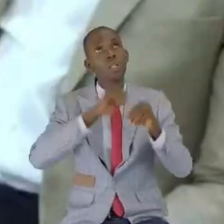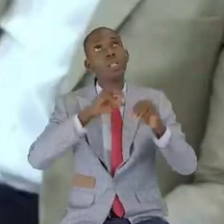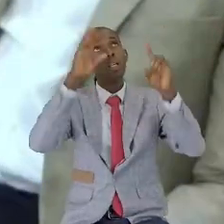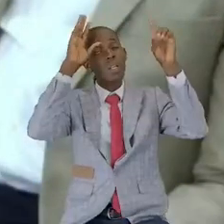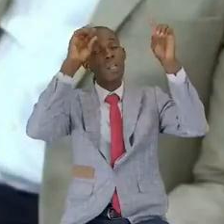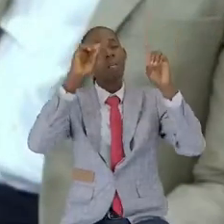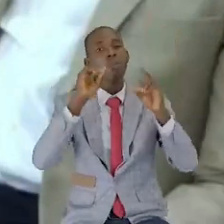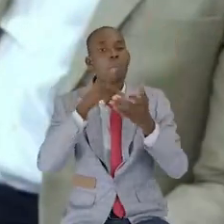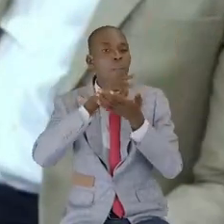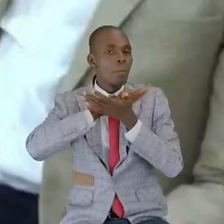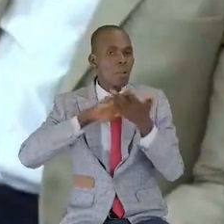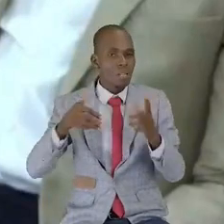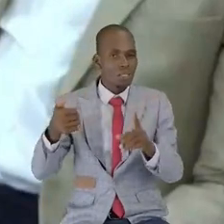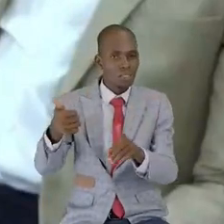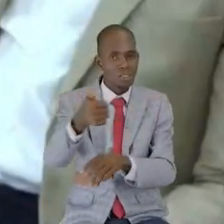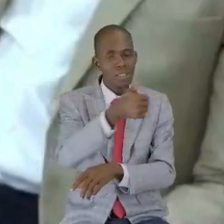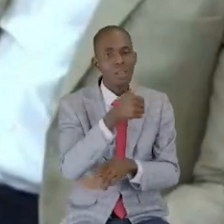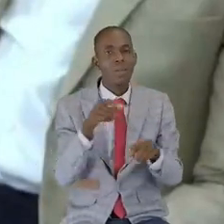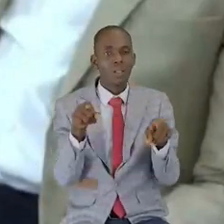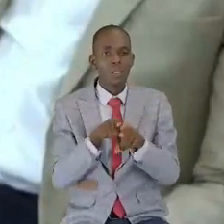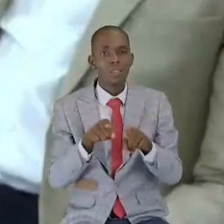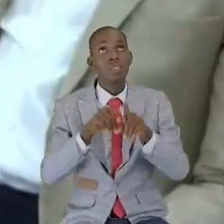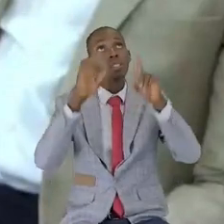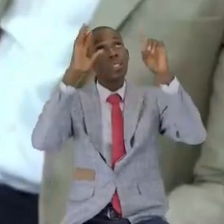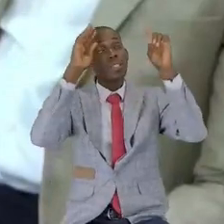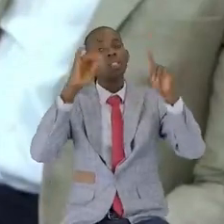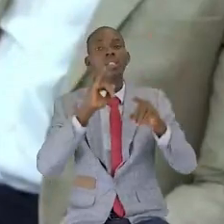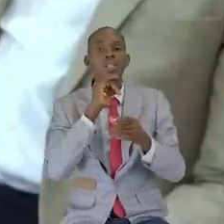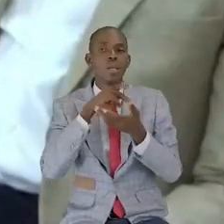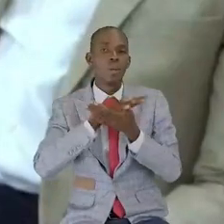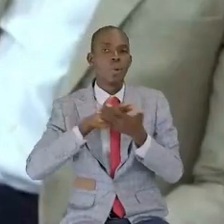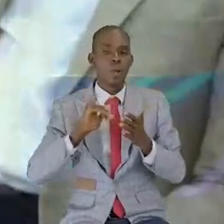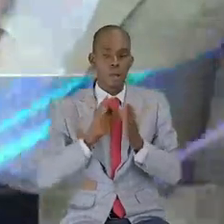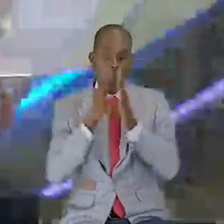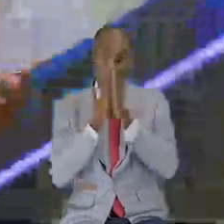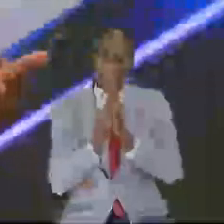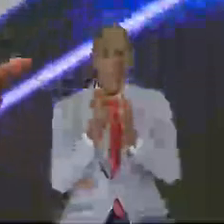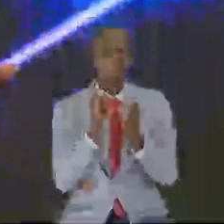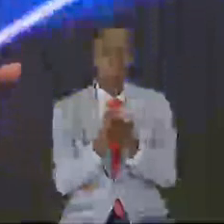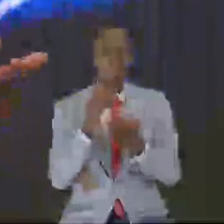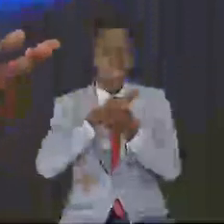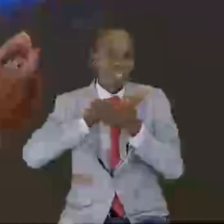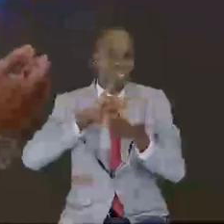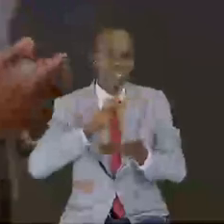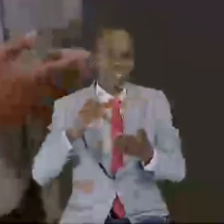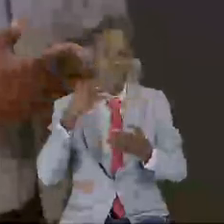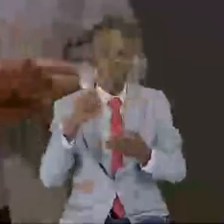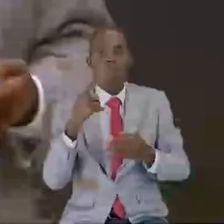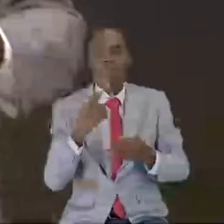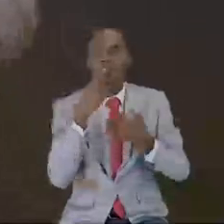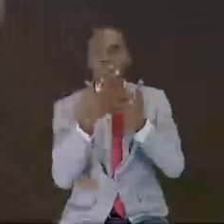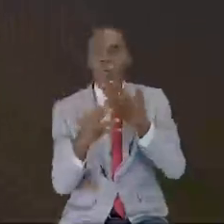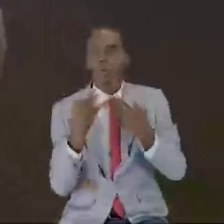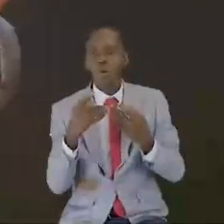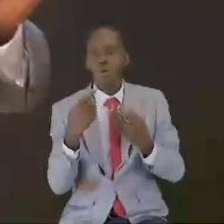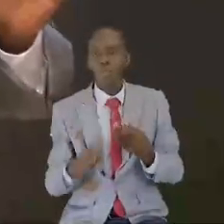purifie comme lui-même est pur. Je prie que la purification par le sang de